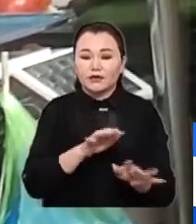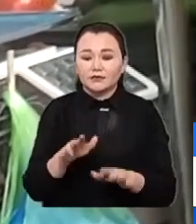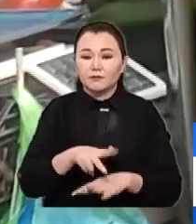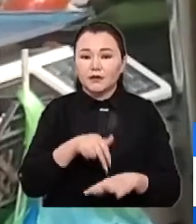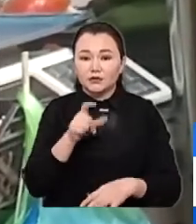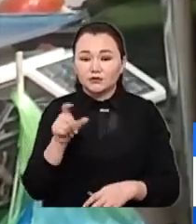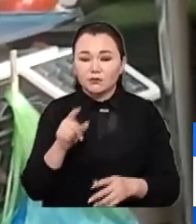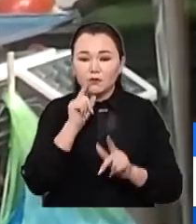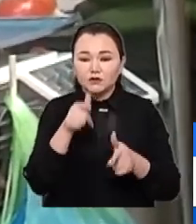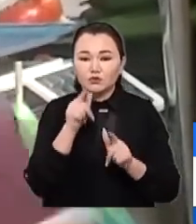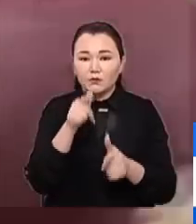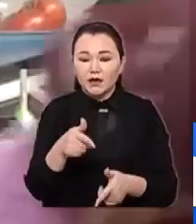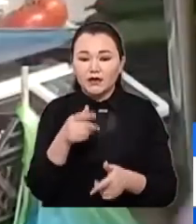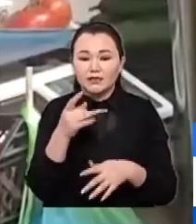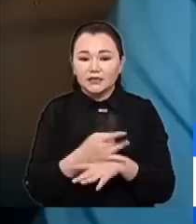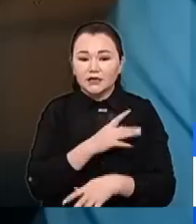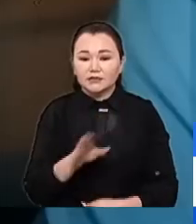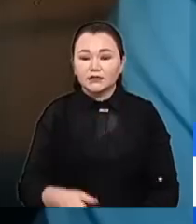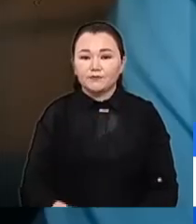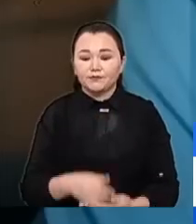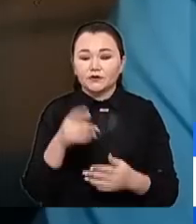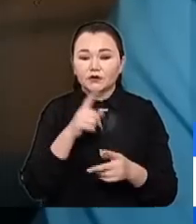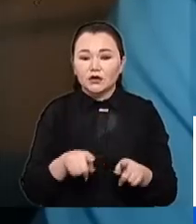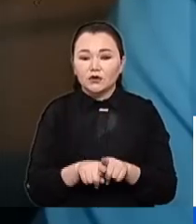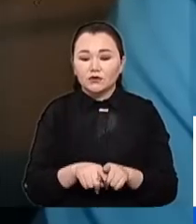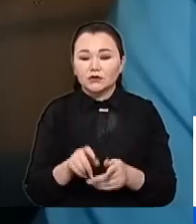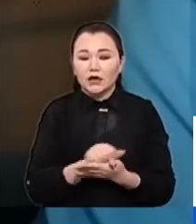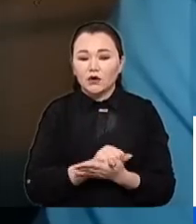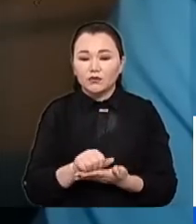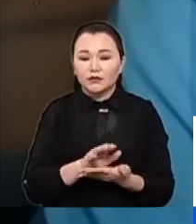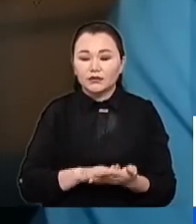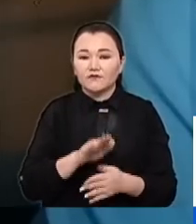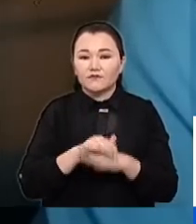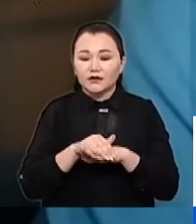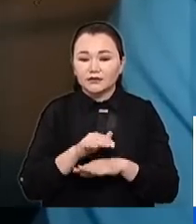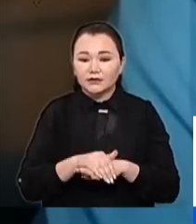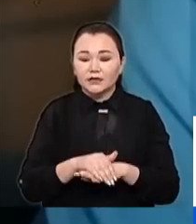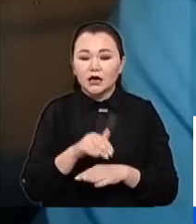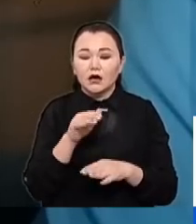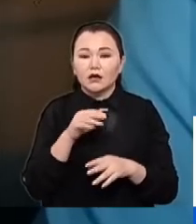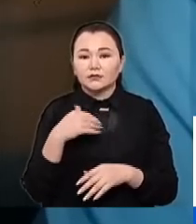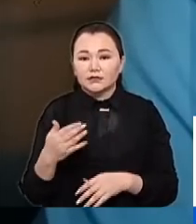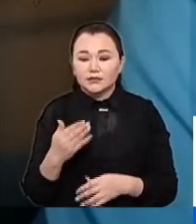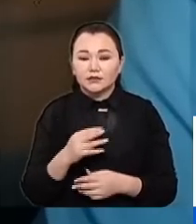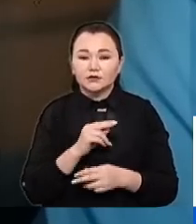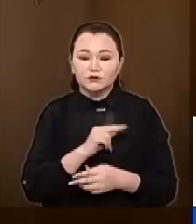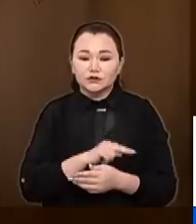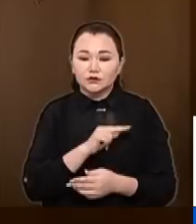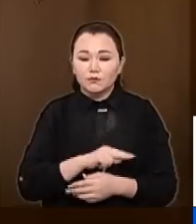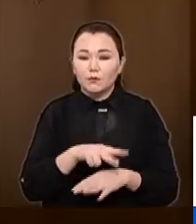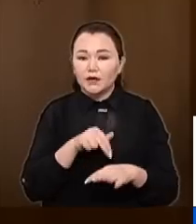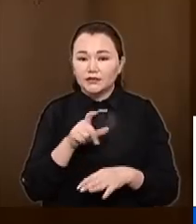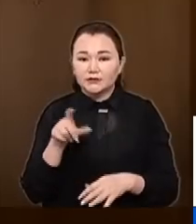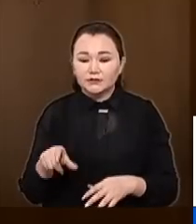полицейских поступали не разветные факты со стороны сотрудников полиции